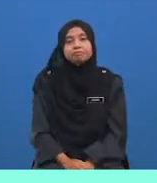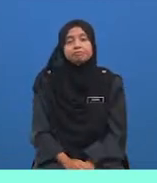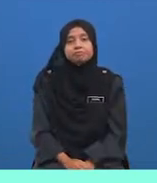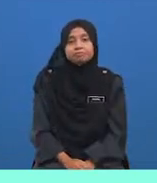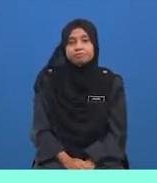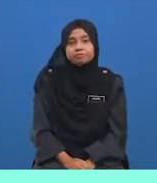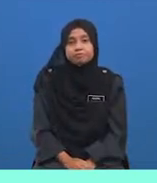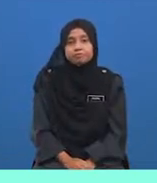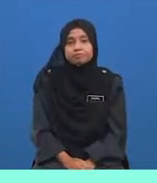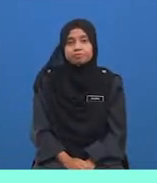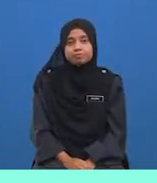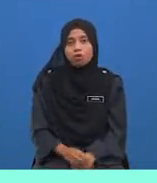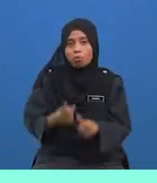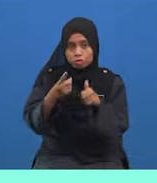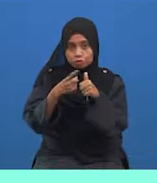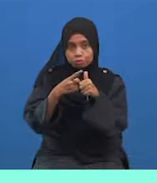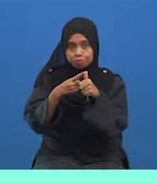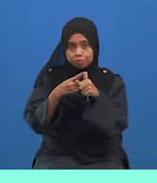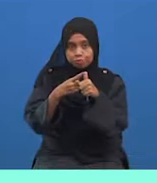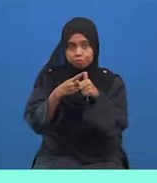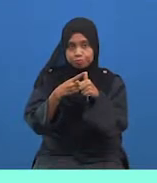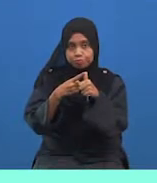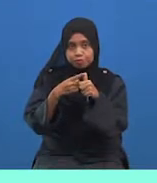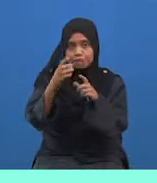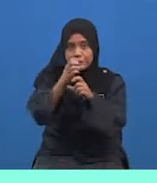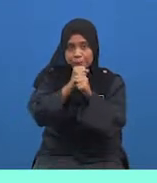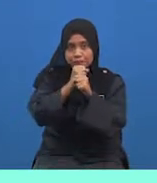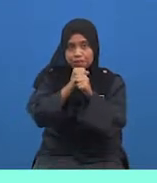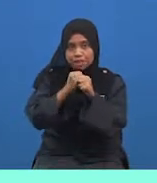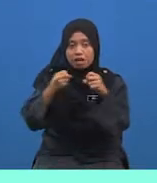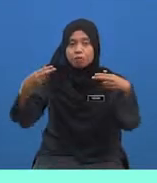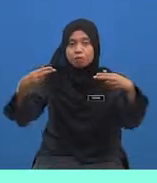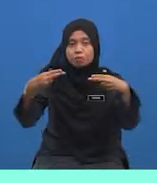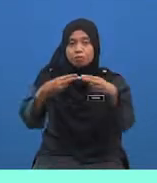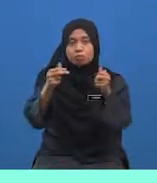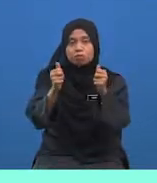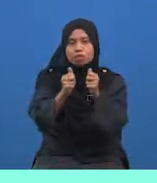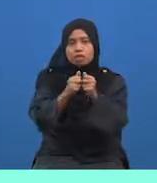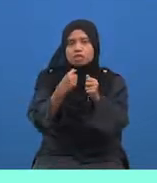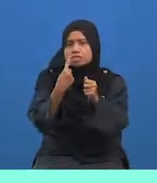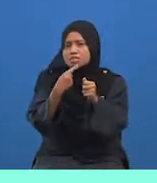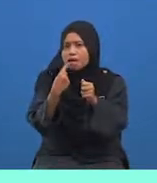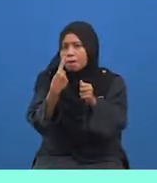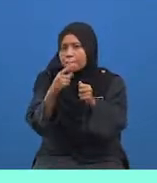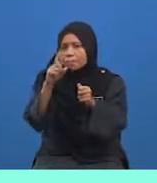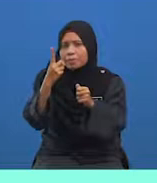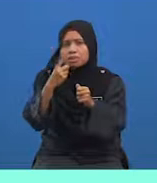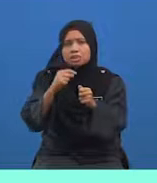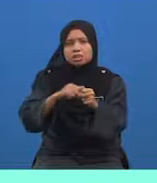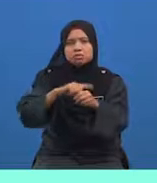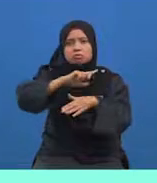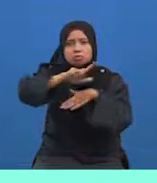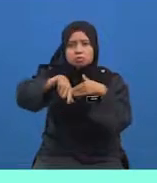Malaysia. Yang pertama adalah dapat berhubung dengan sesiapa